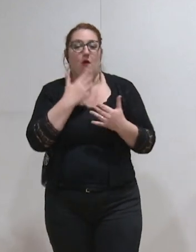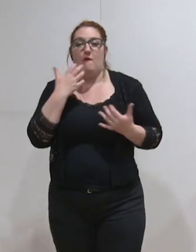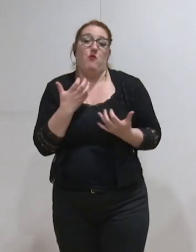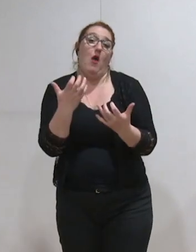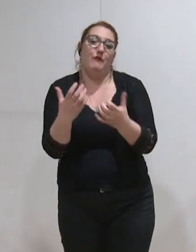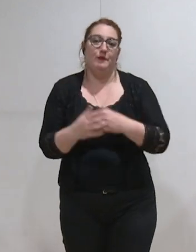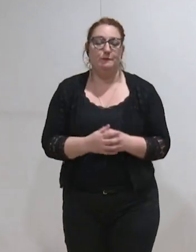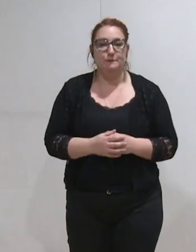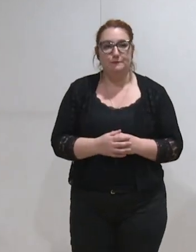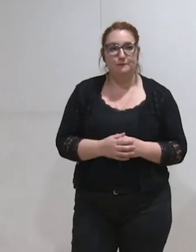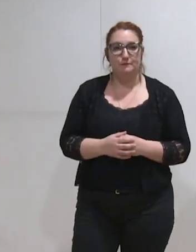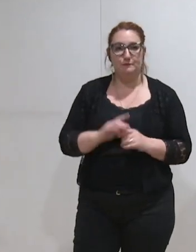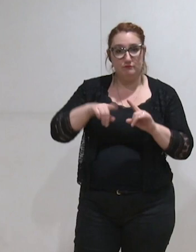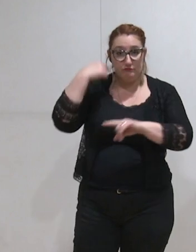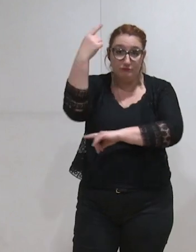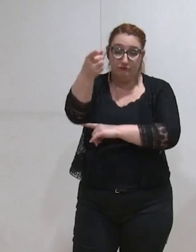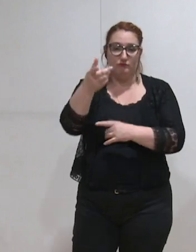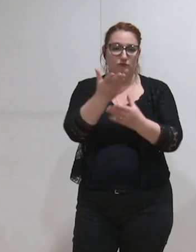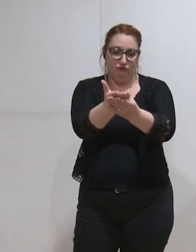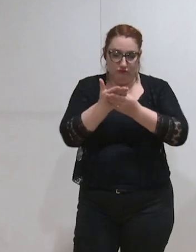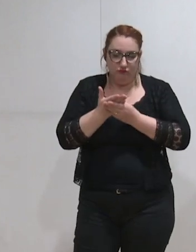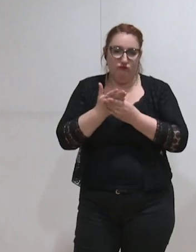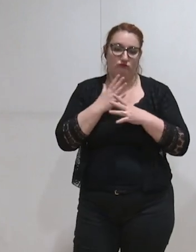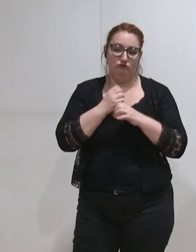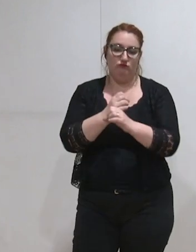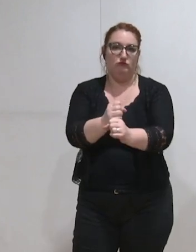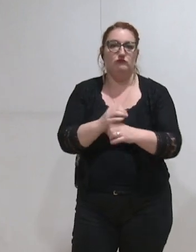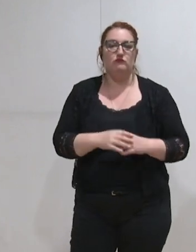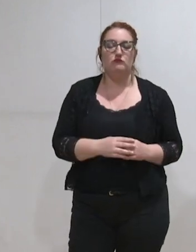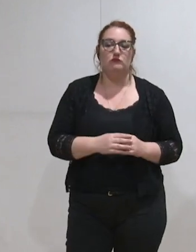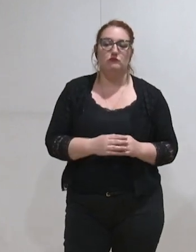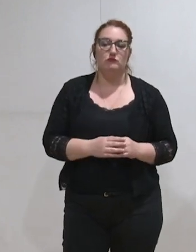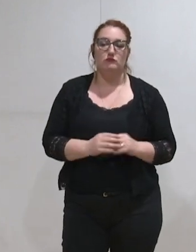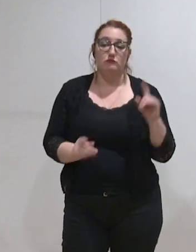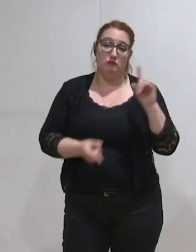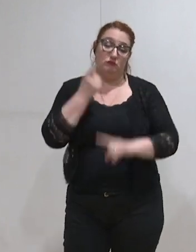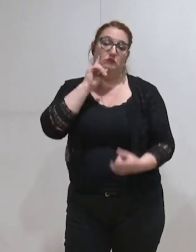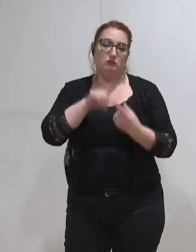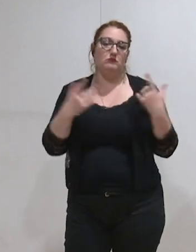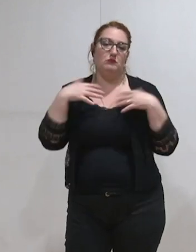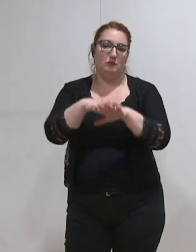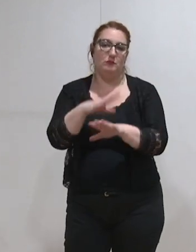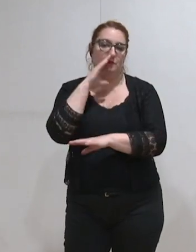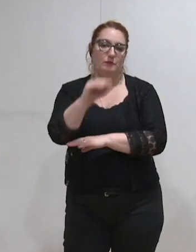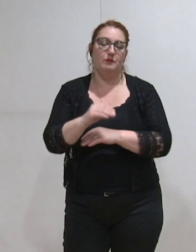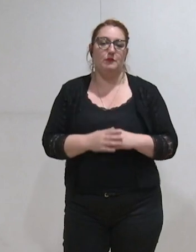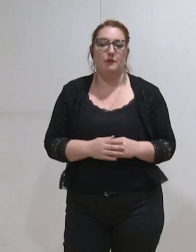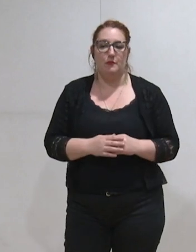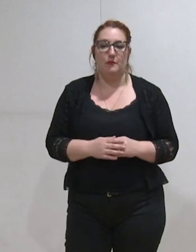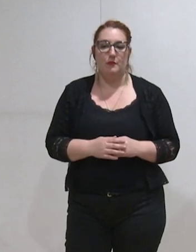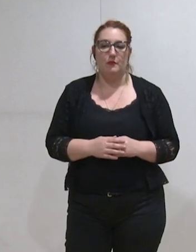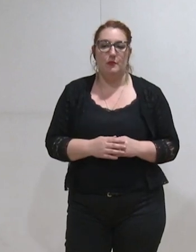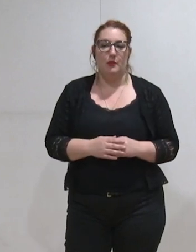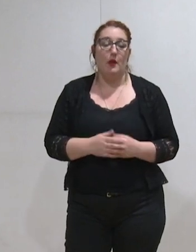souhaiterions obtenir à l'avenir pour en particulier l'insertion professionnelle en attendant que la